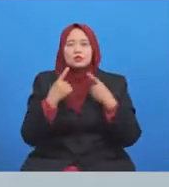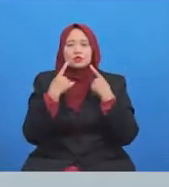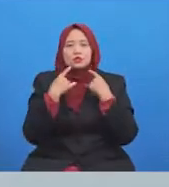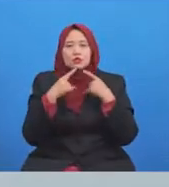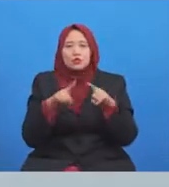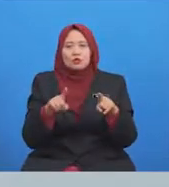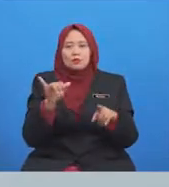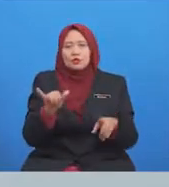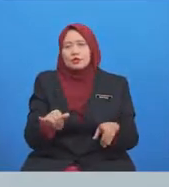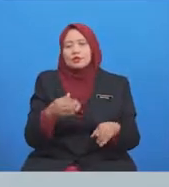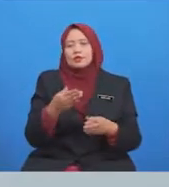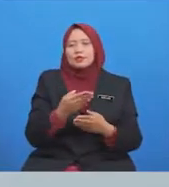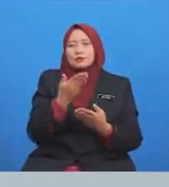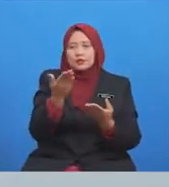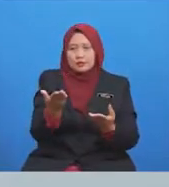berikan.